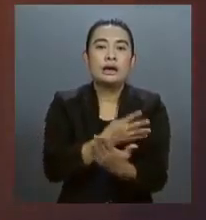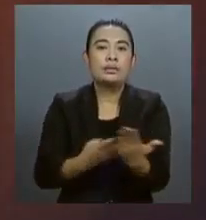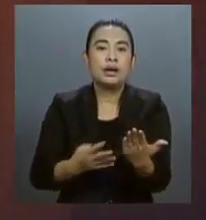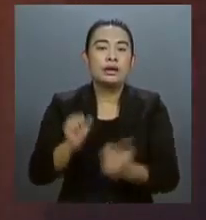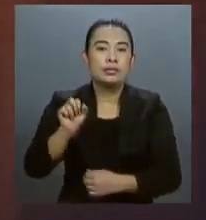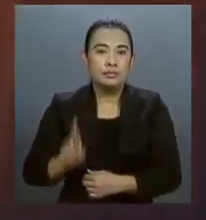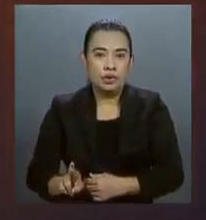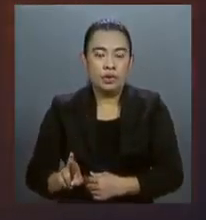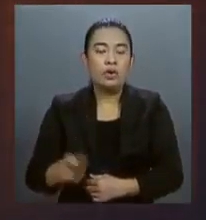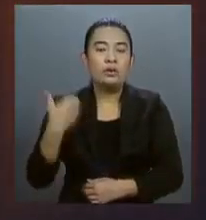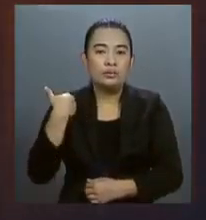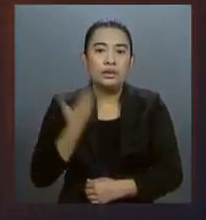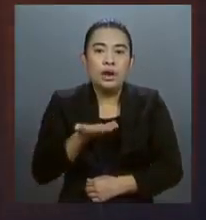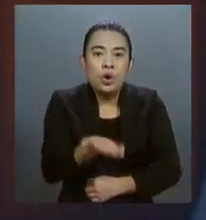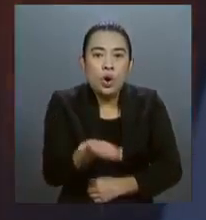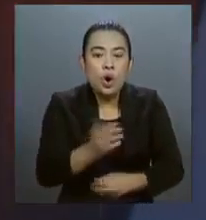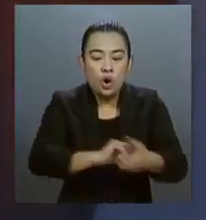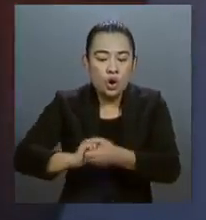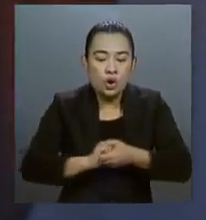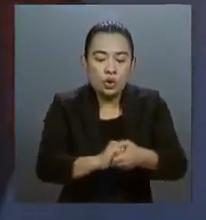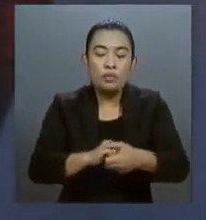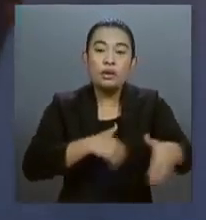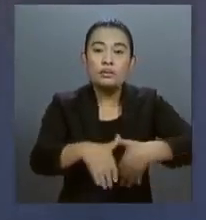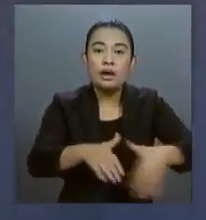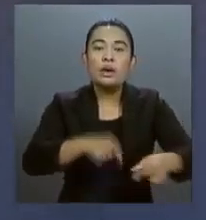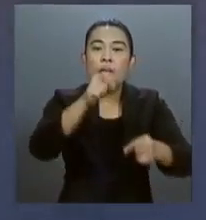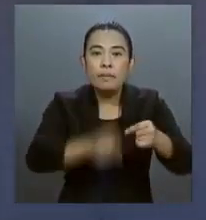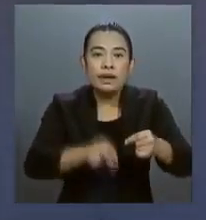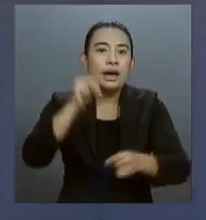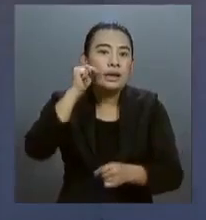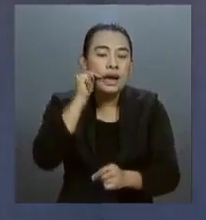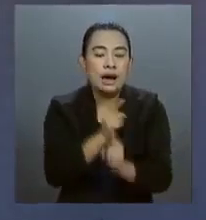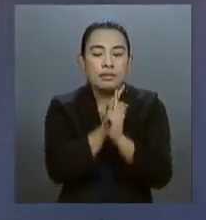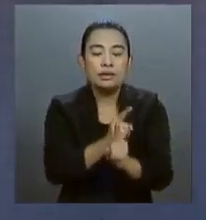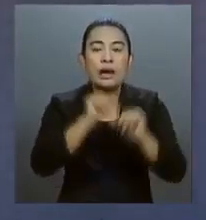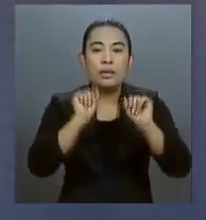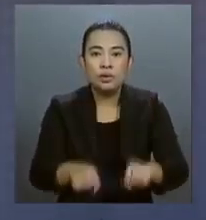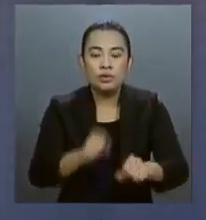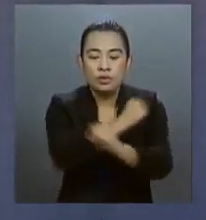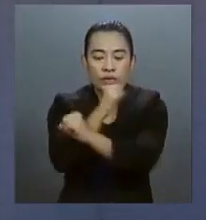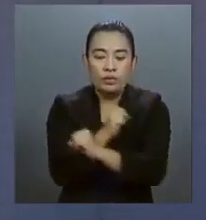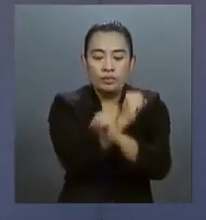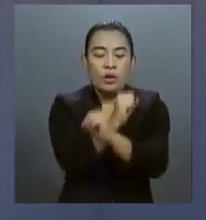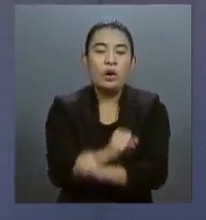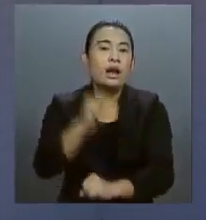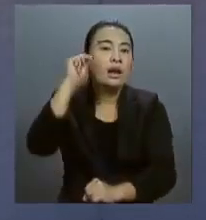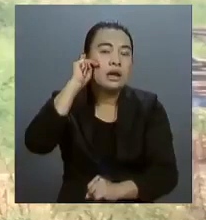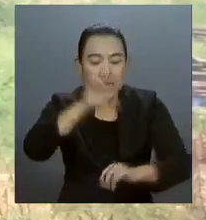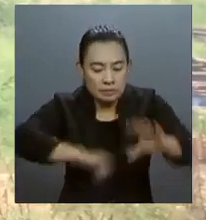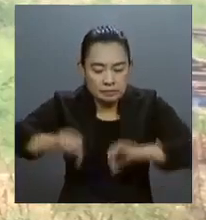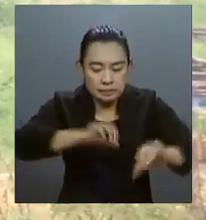แต่ว่าก็ขอความร่วมมือประชาชนร่วมกันประหยัดน้ำและปฏิบัติตามข้อตกลงเพื่อป้องกันปัญหาการแย่งน้ำค่ะ